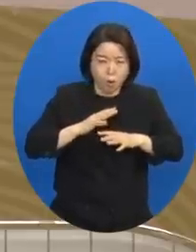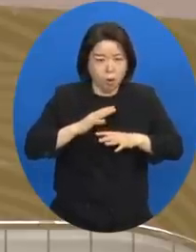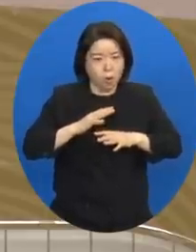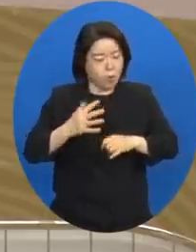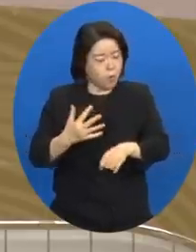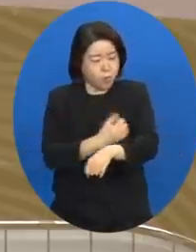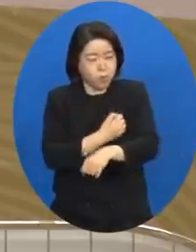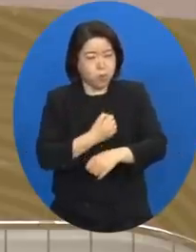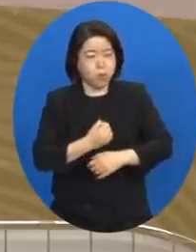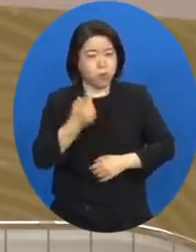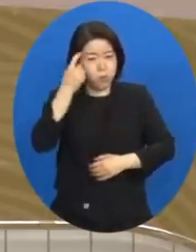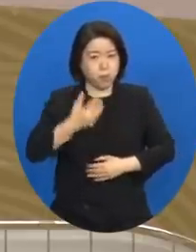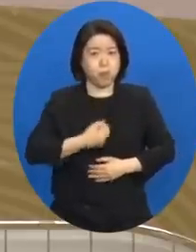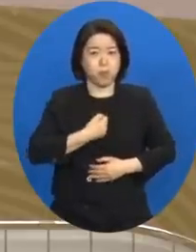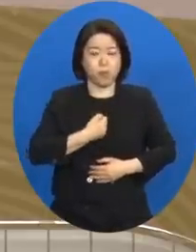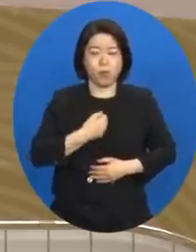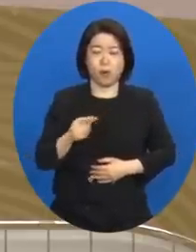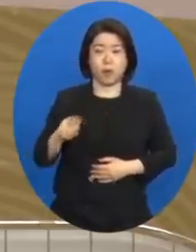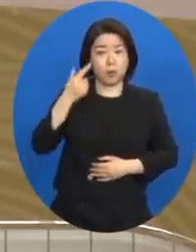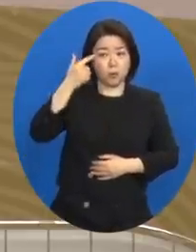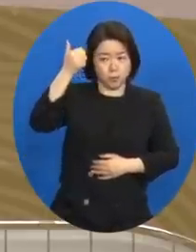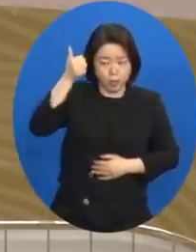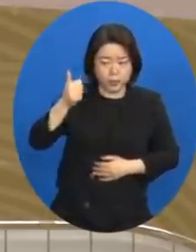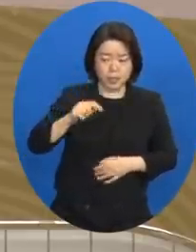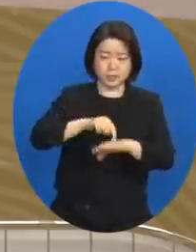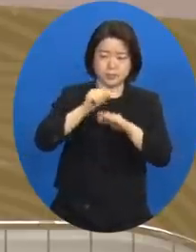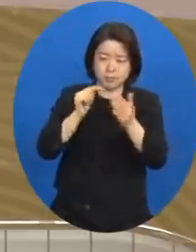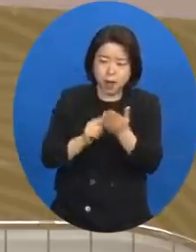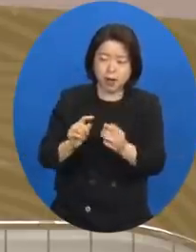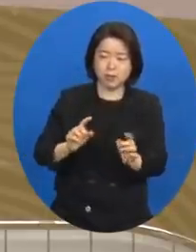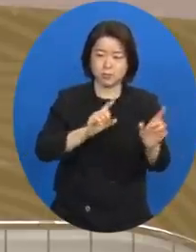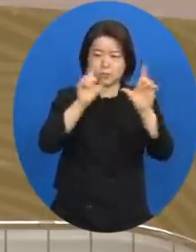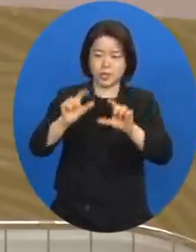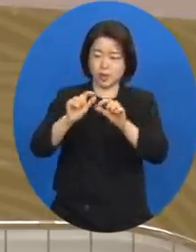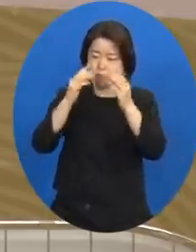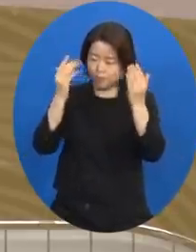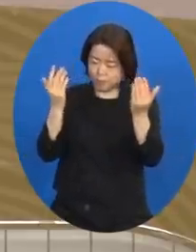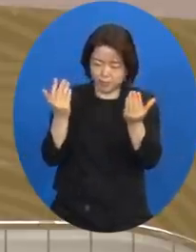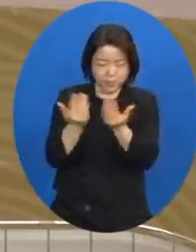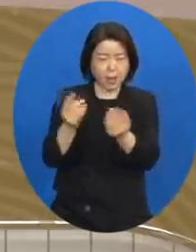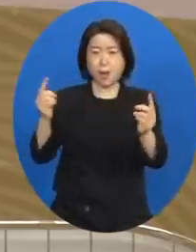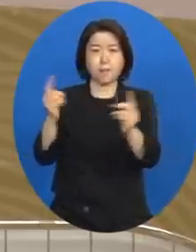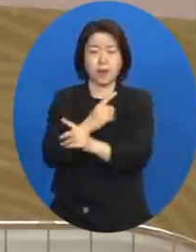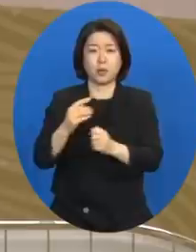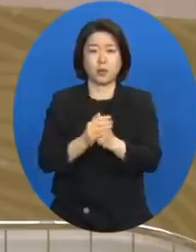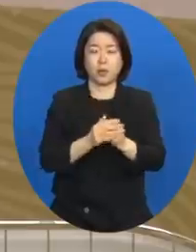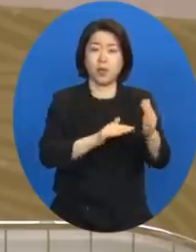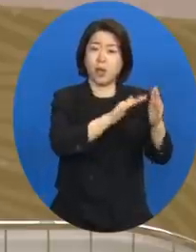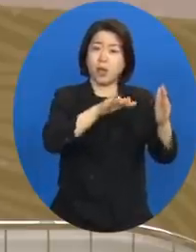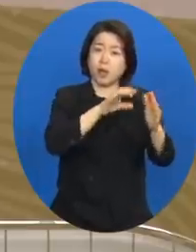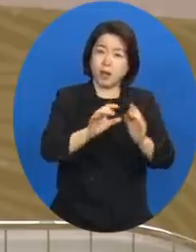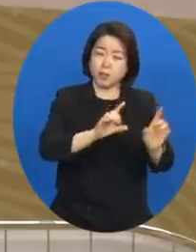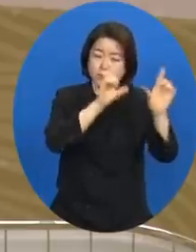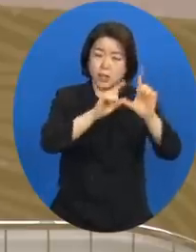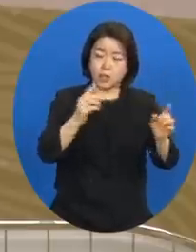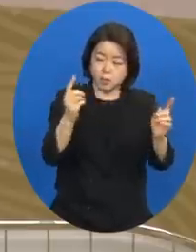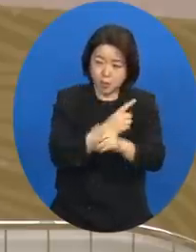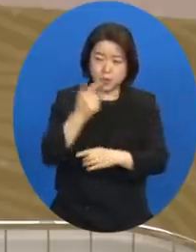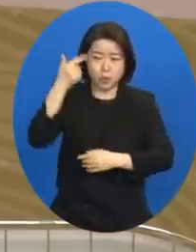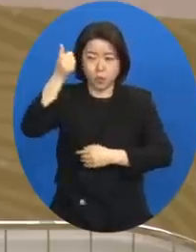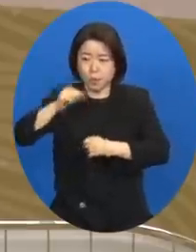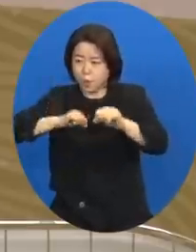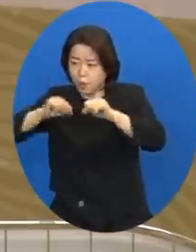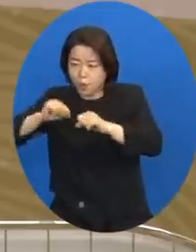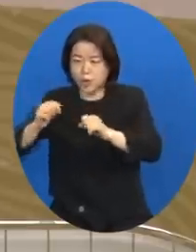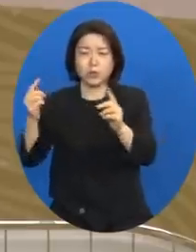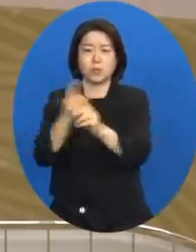충격적인지 목사님의 마음도 삶도 다 바뀌었어요. 가정생활도 달라지고 목회도 달라졌어요.